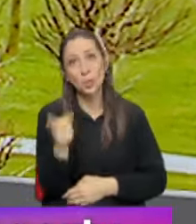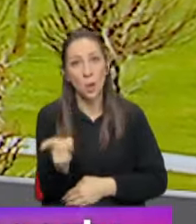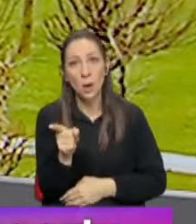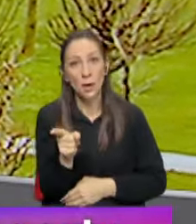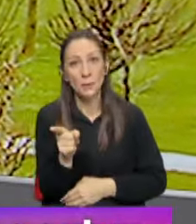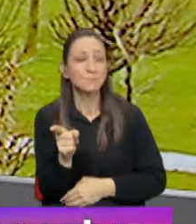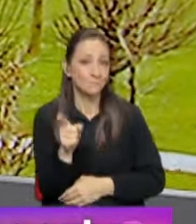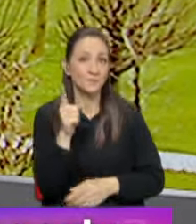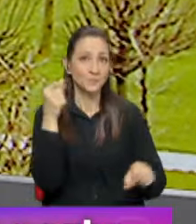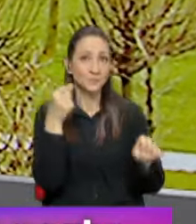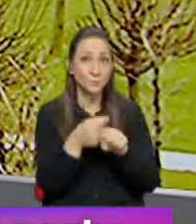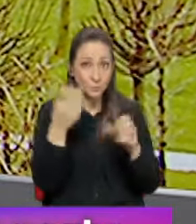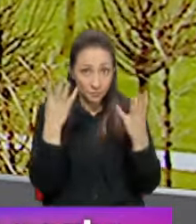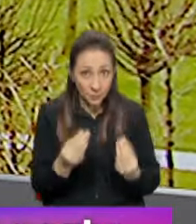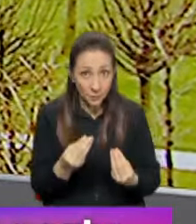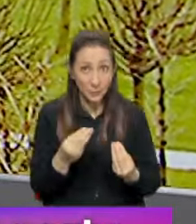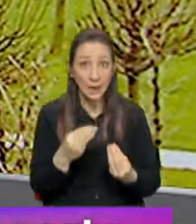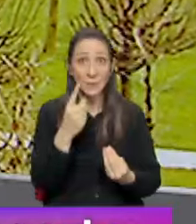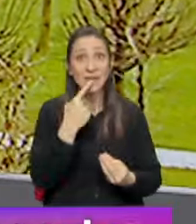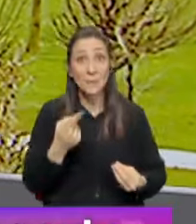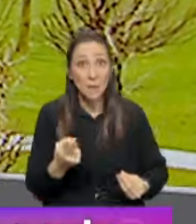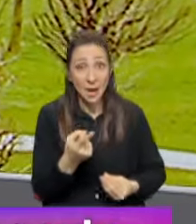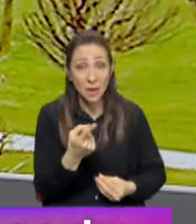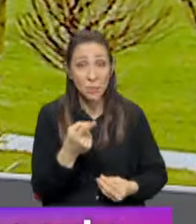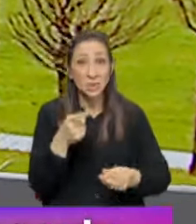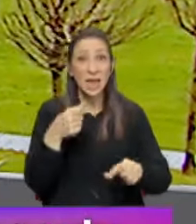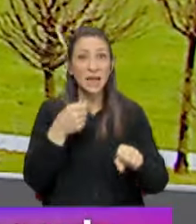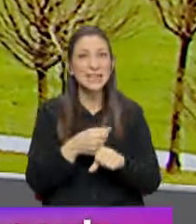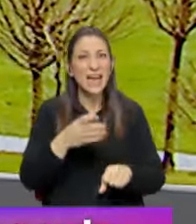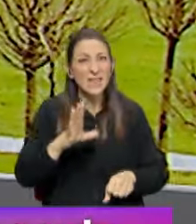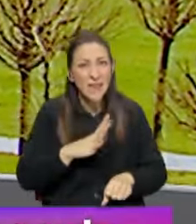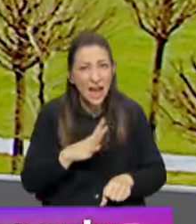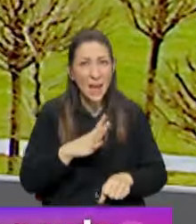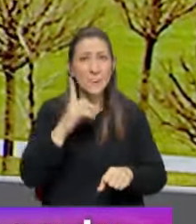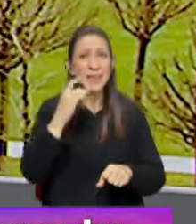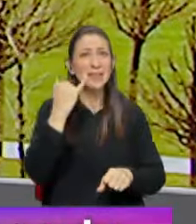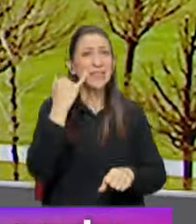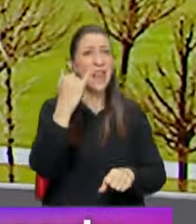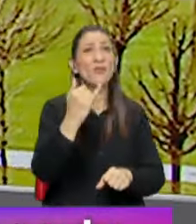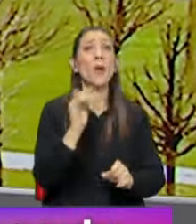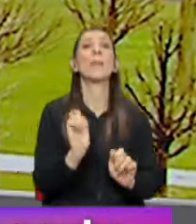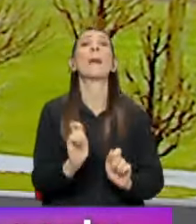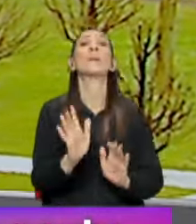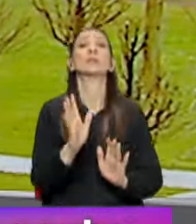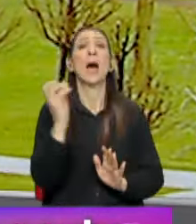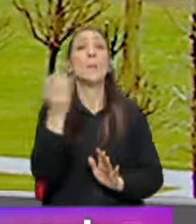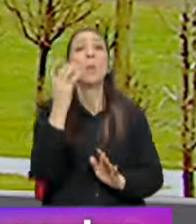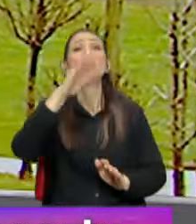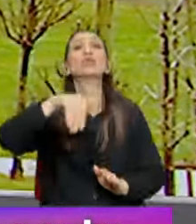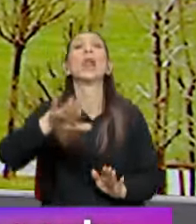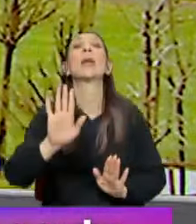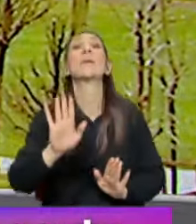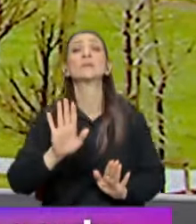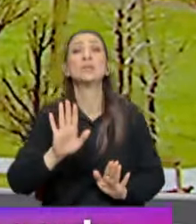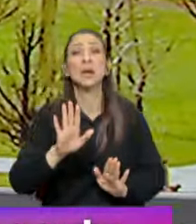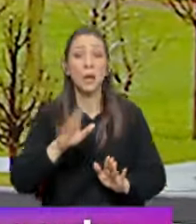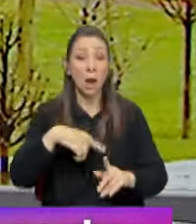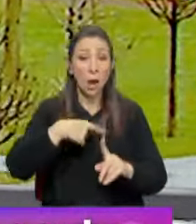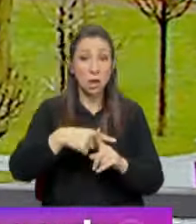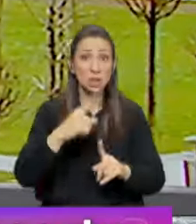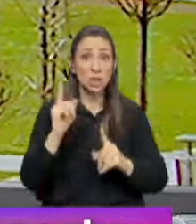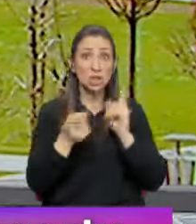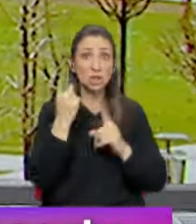unutuluyor. Bir kaza yaşandı, bir ihbar. Burada kaza yaşandı, bir telefon edilemez miydi? Bu yapılmamış üzerine iddialar